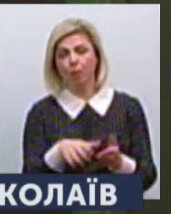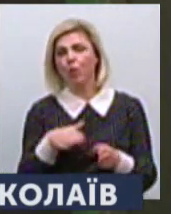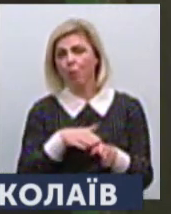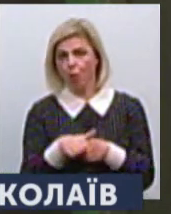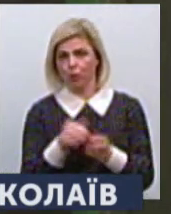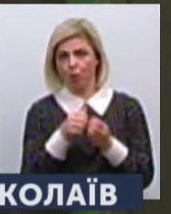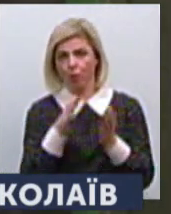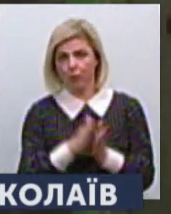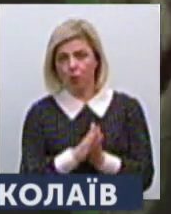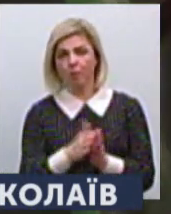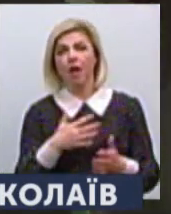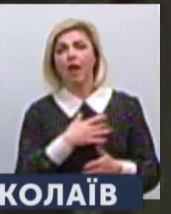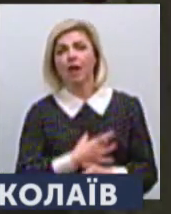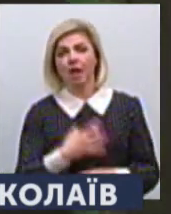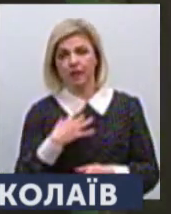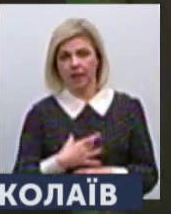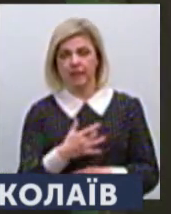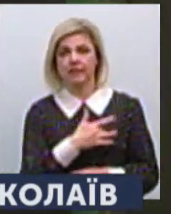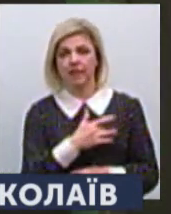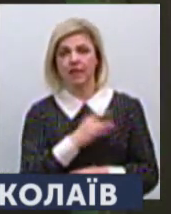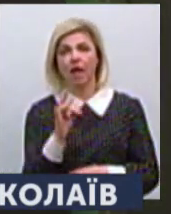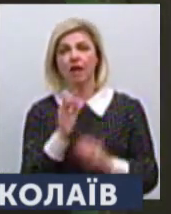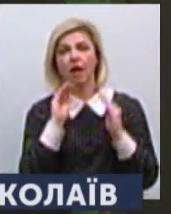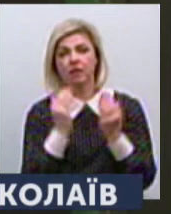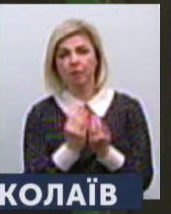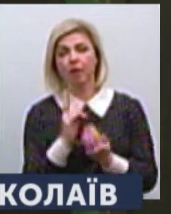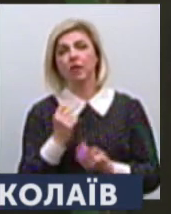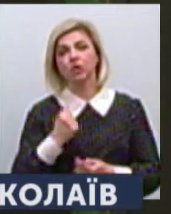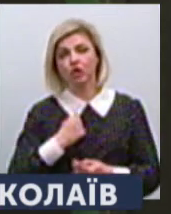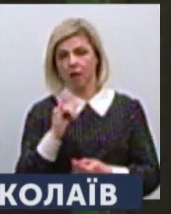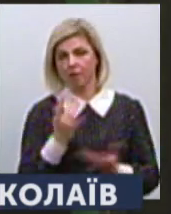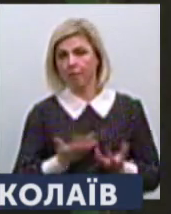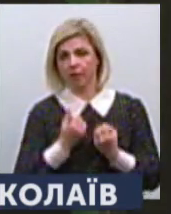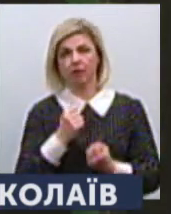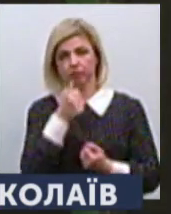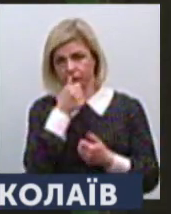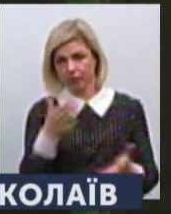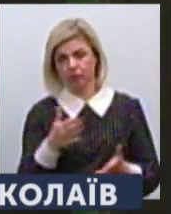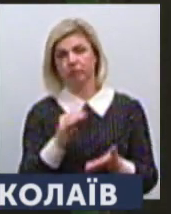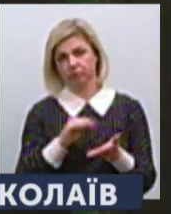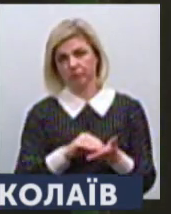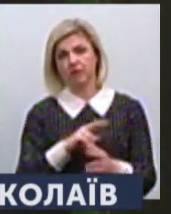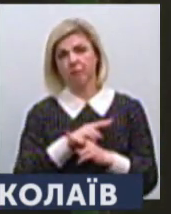обсязі. Легенево-серцеву реанімацію. На жаль, врятувати дитину не вдалося. Констатована смерть.